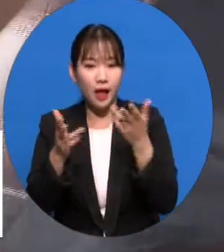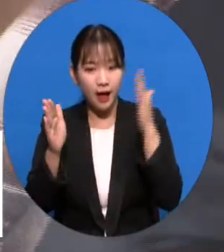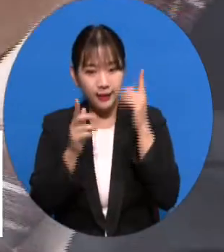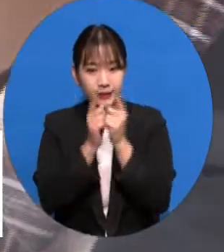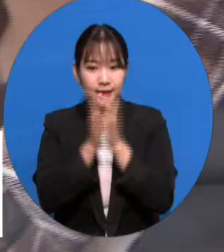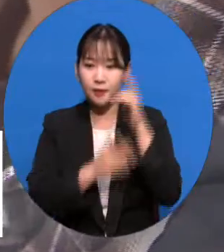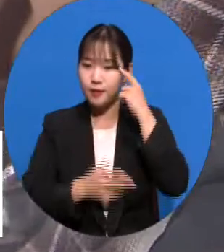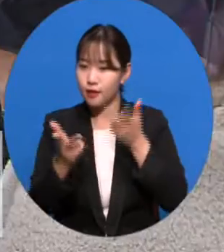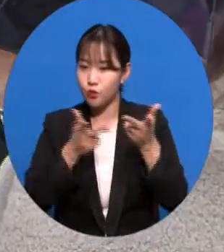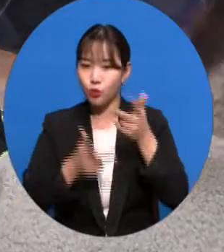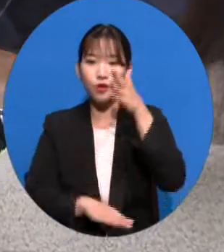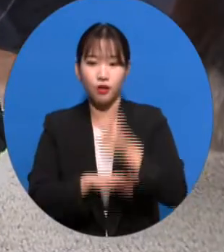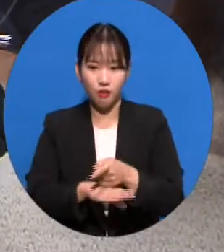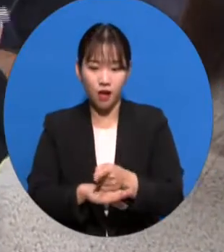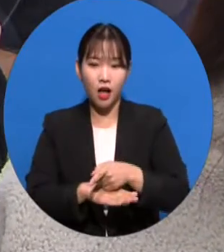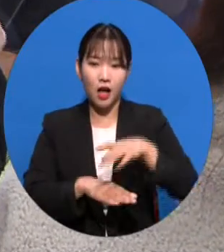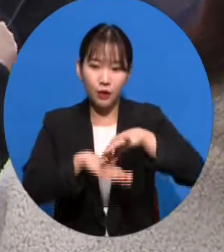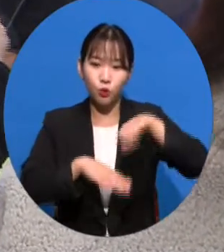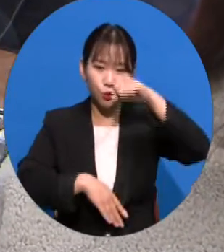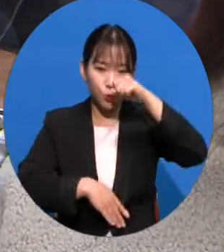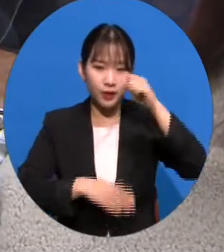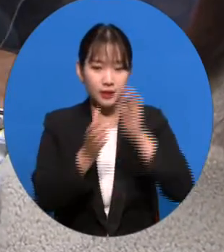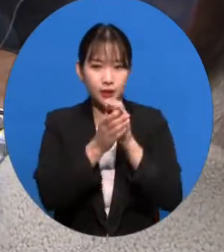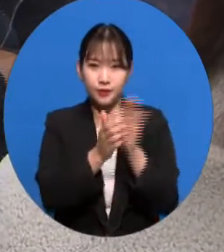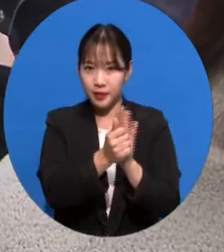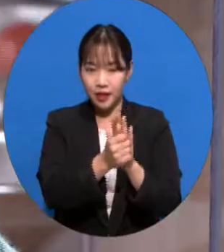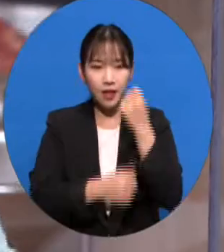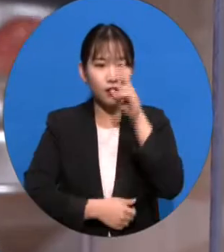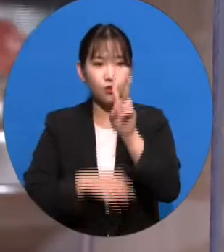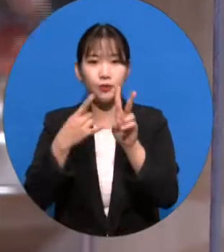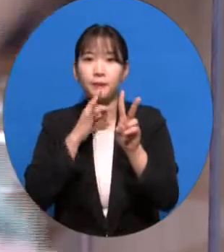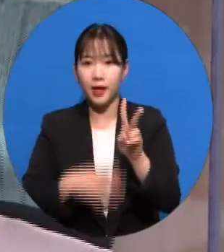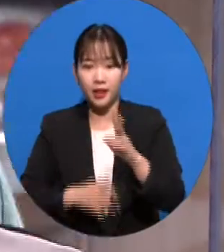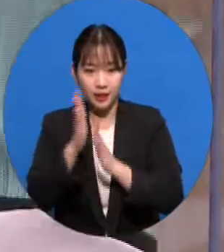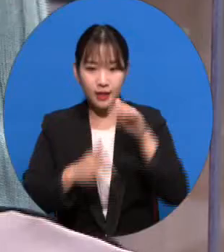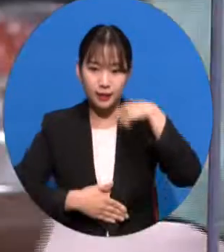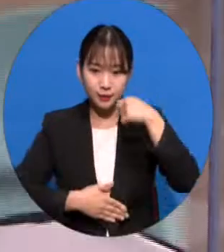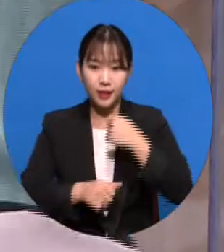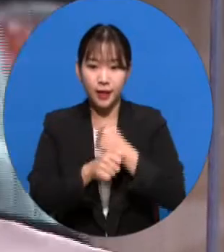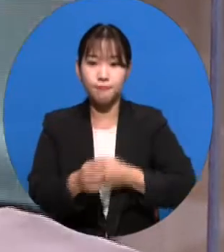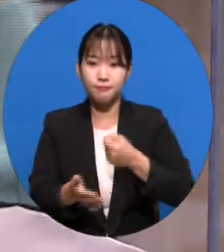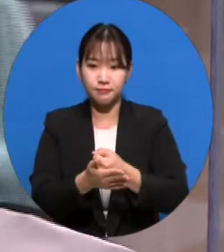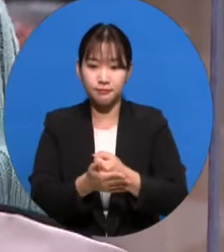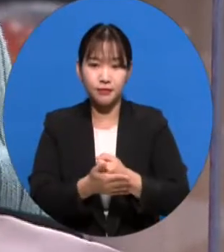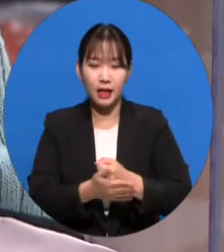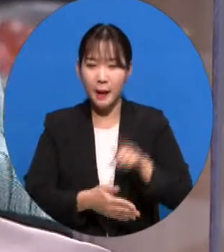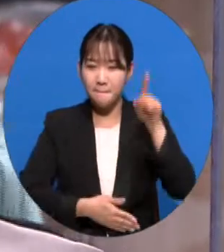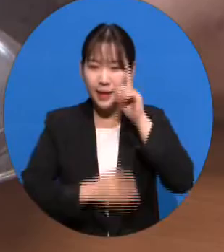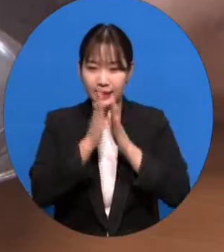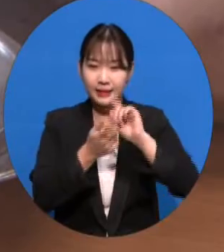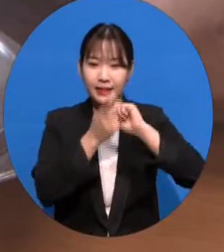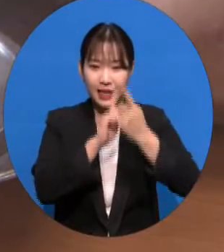조율한 결과입니다. 육류를 좋아하는 친구들을 배려해 한 달에 두 번만 채식 급식을 하기로 했고, 완전 채식